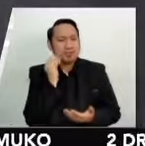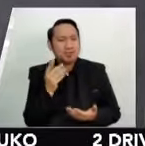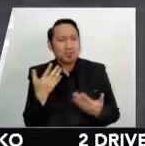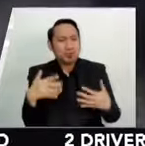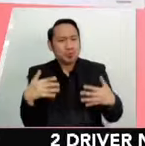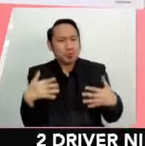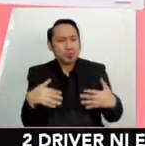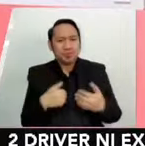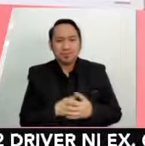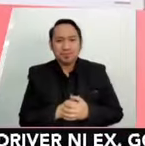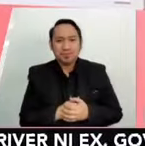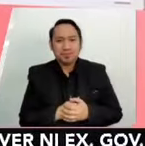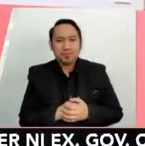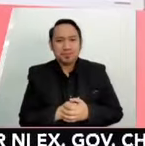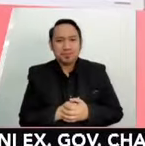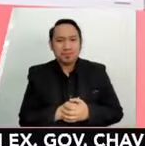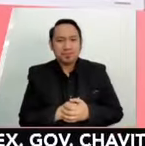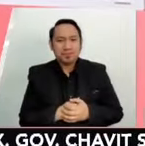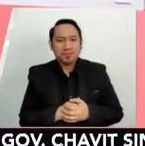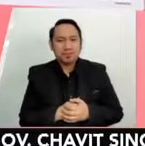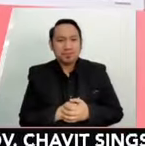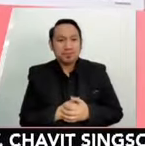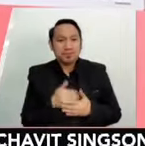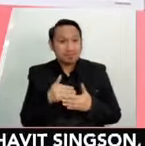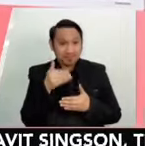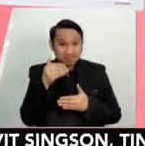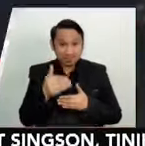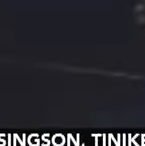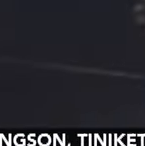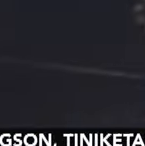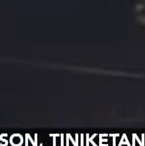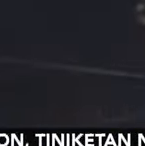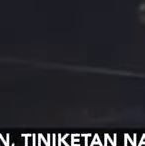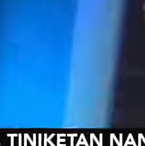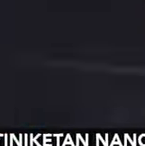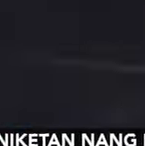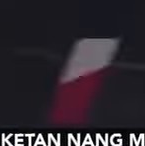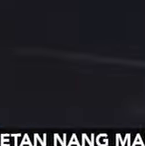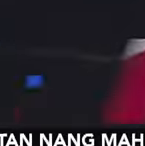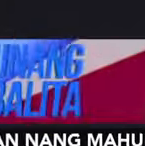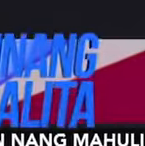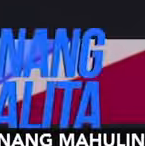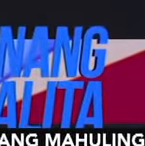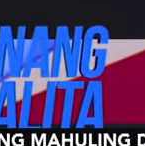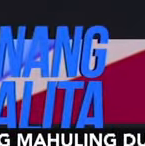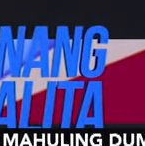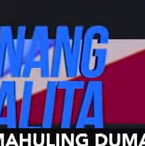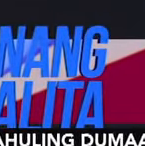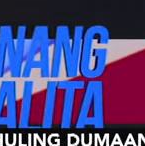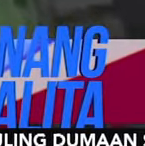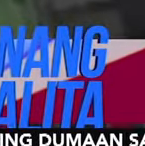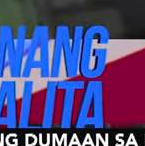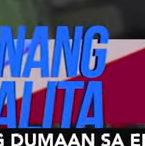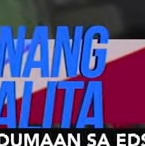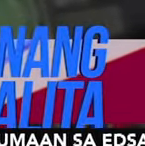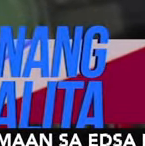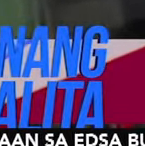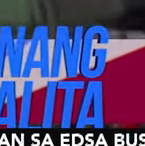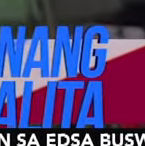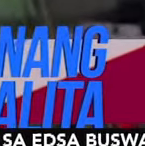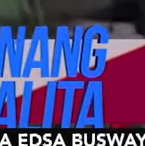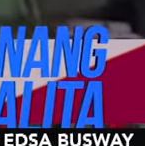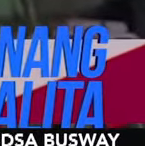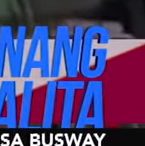fun. Susunod na sa unang balita. Ilang bahagi ng Navotas, halos 3 oras na nawala